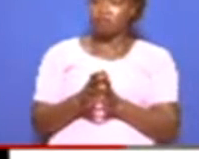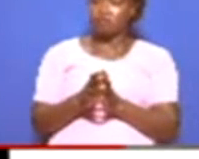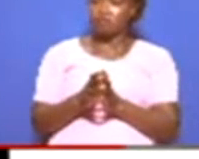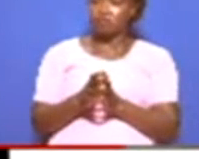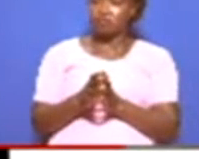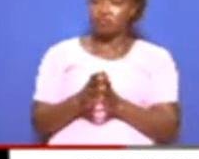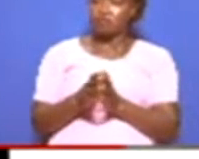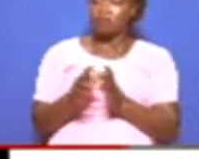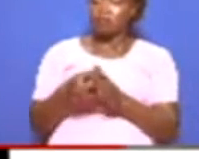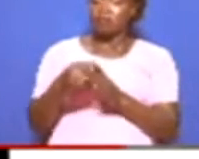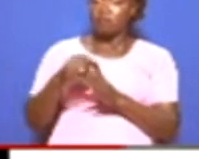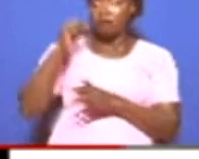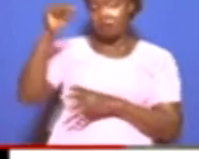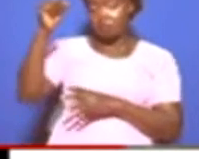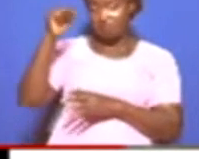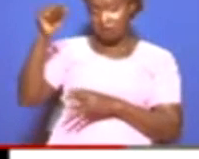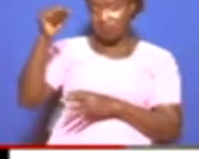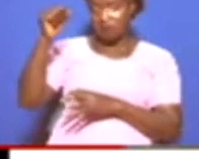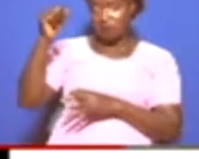nilianza siasa